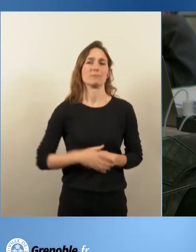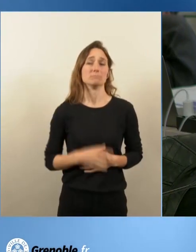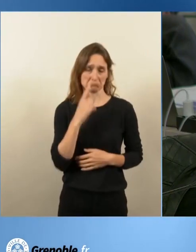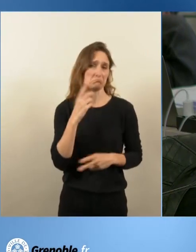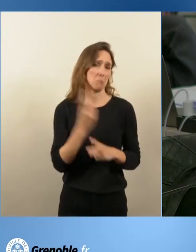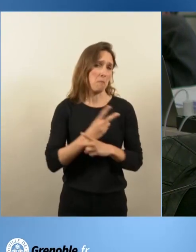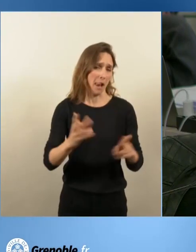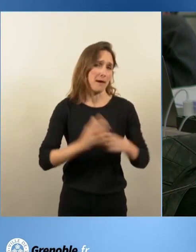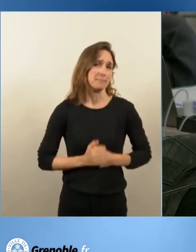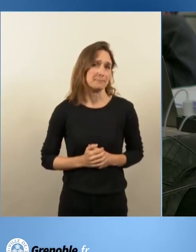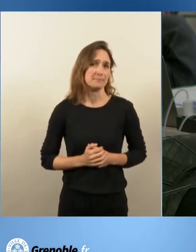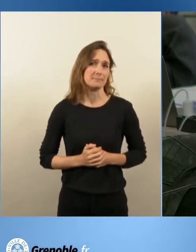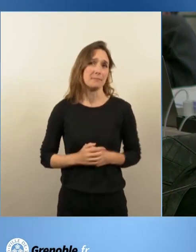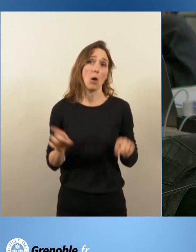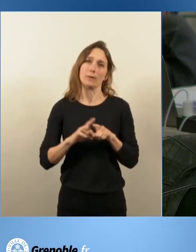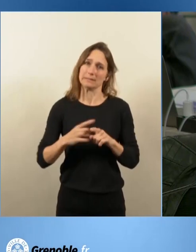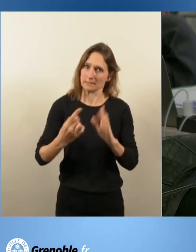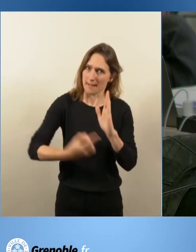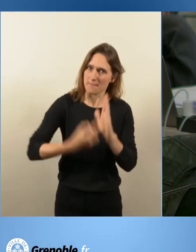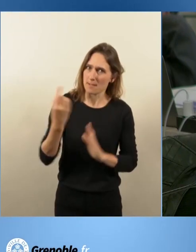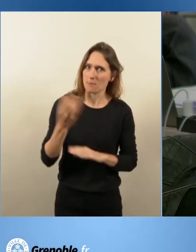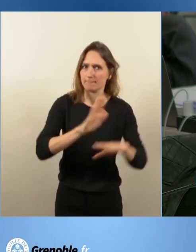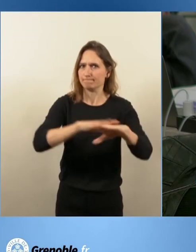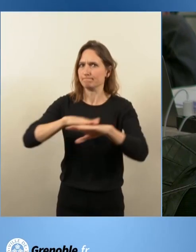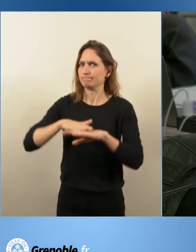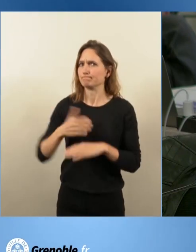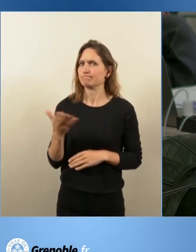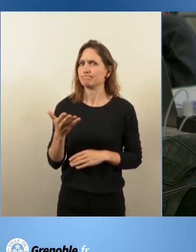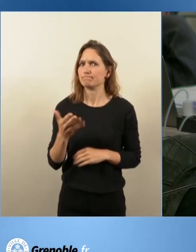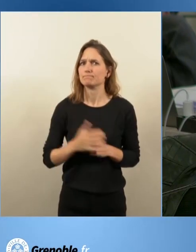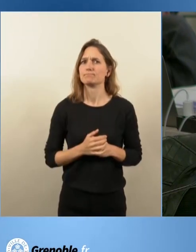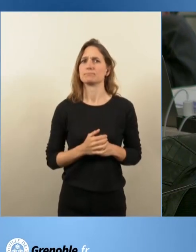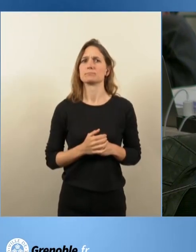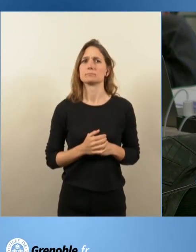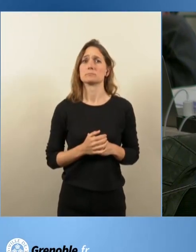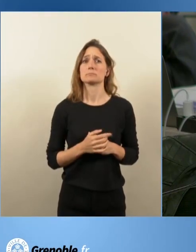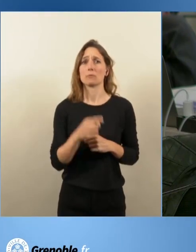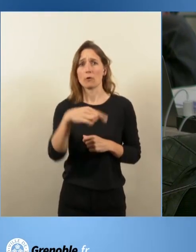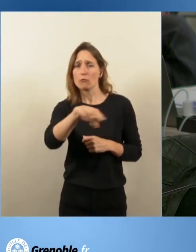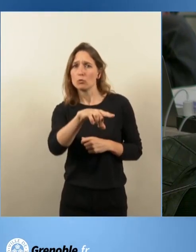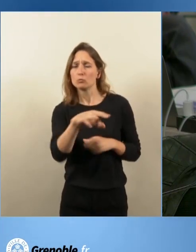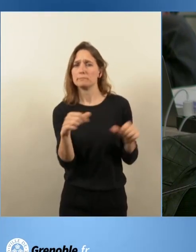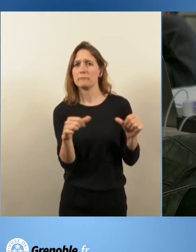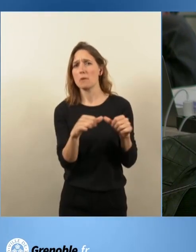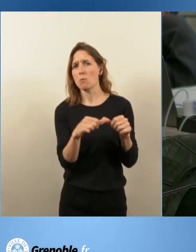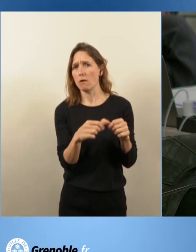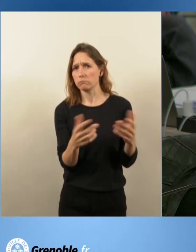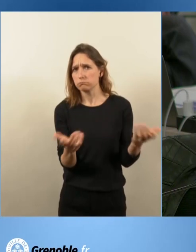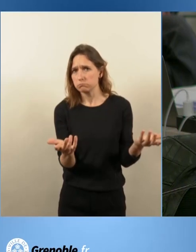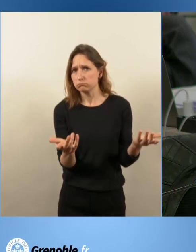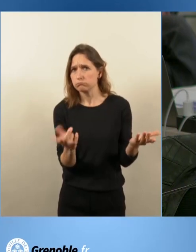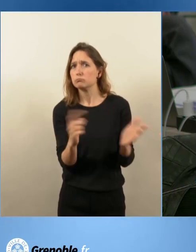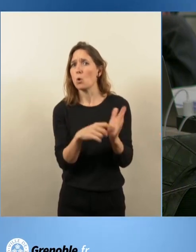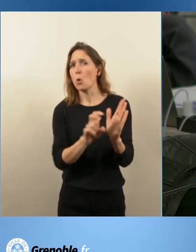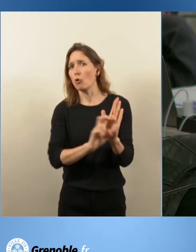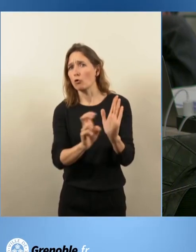mais vous rappelez en même temps que finalement ce que vous faites à Grenoble et